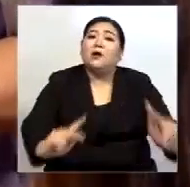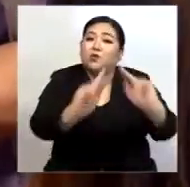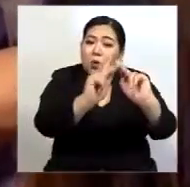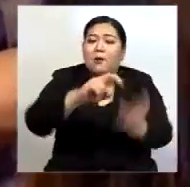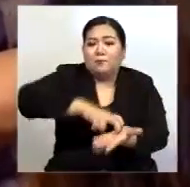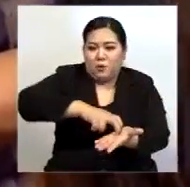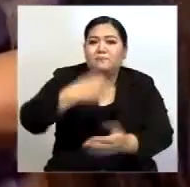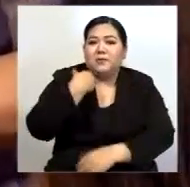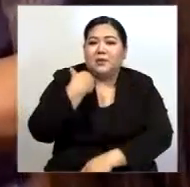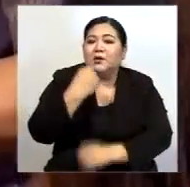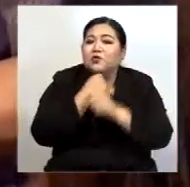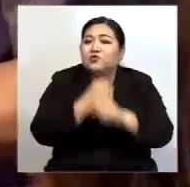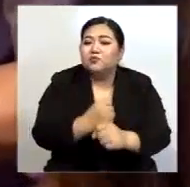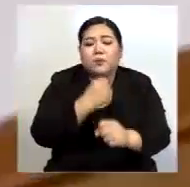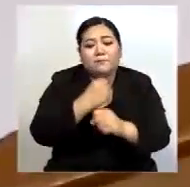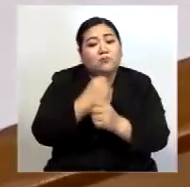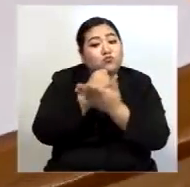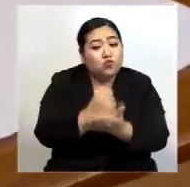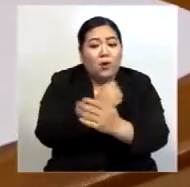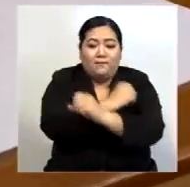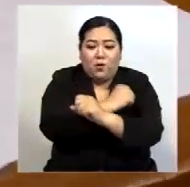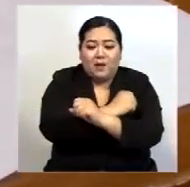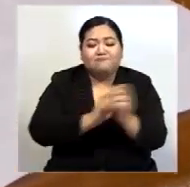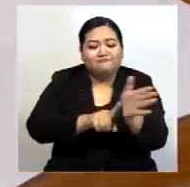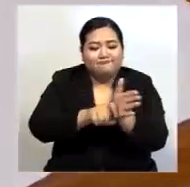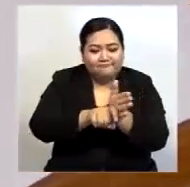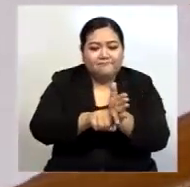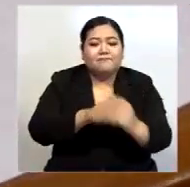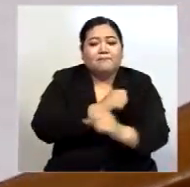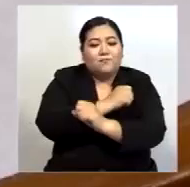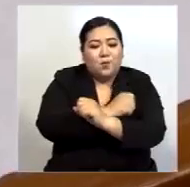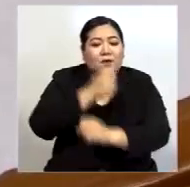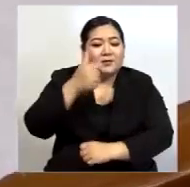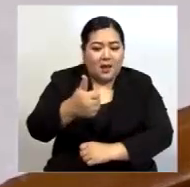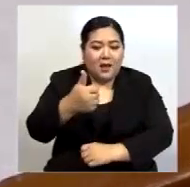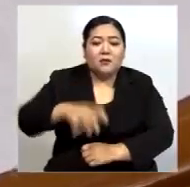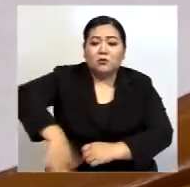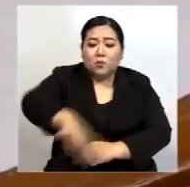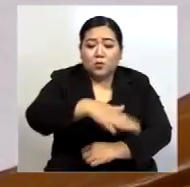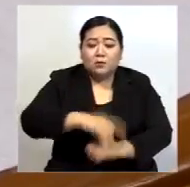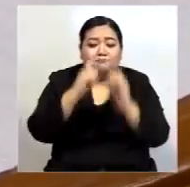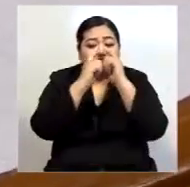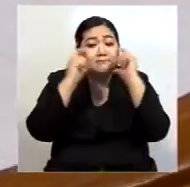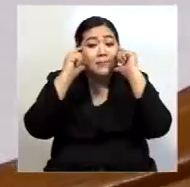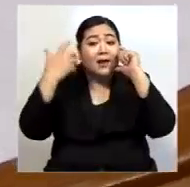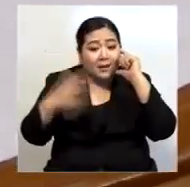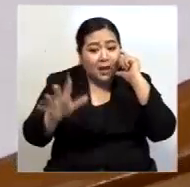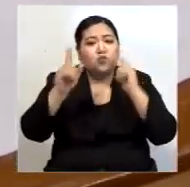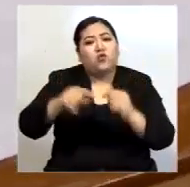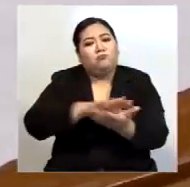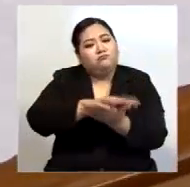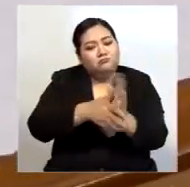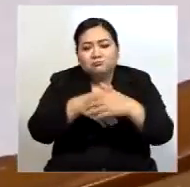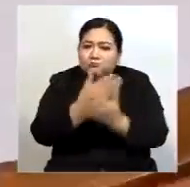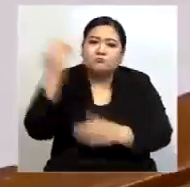ได้ในระดับหนึ่งนะครับก็ขอให้ประชาชนนั้นนอกจากมีหน้ากากผ้าแล้วยังต้องย้ำเรื่องของการล้างมือบ่อยๆกินอาหารปรุงสุก